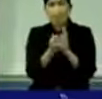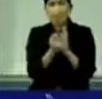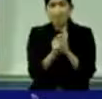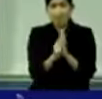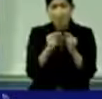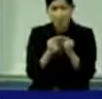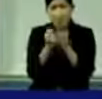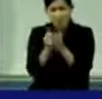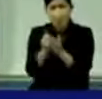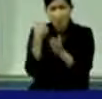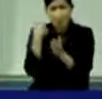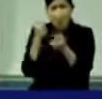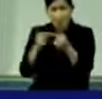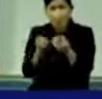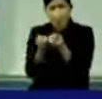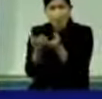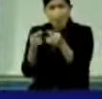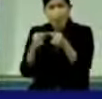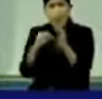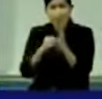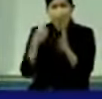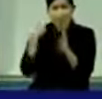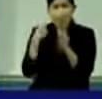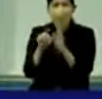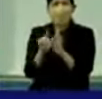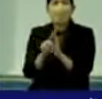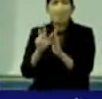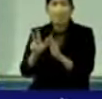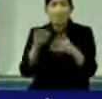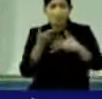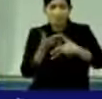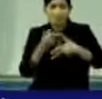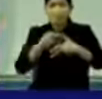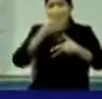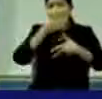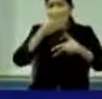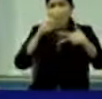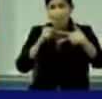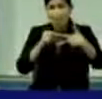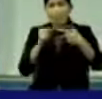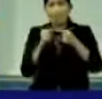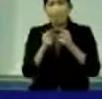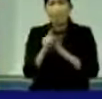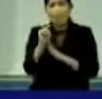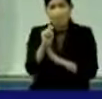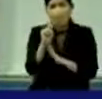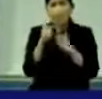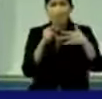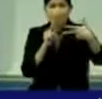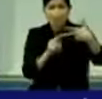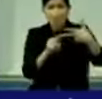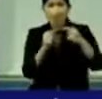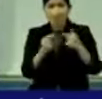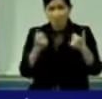แล้ว3ครั้งด้วยกันครั้งแรกก็คือที่จังหวัดสมุทรสาครนะครับครั้งที่2ที่โรงพยาบาลแม่สอดที่จังหวัดตากแล้วก็นี่